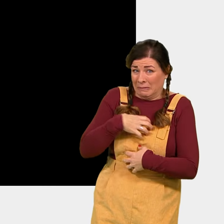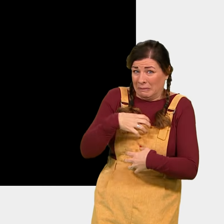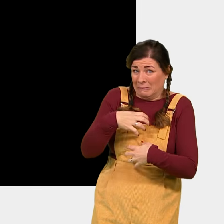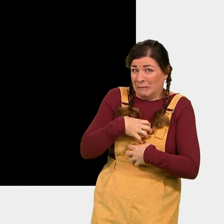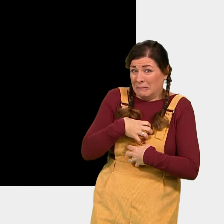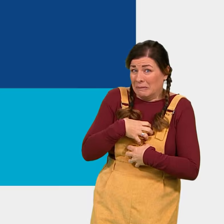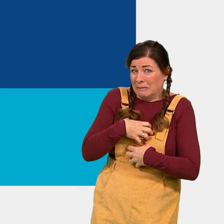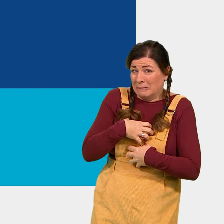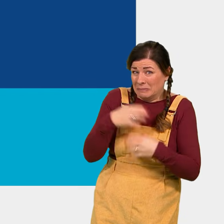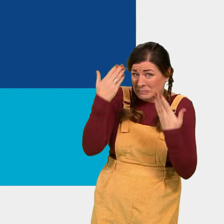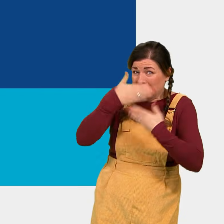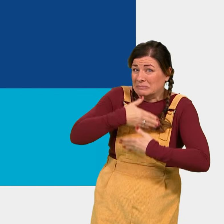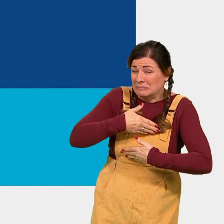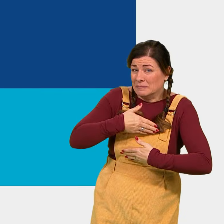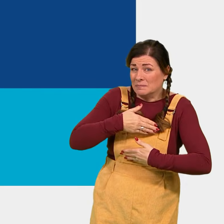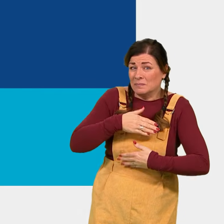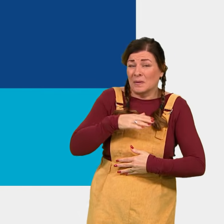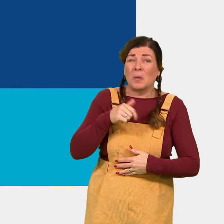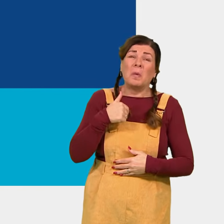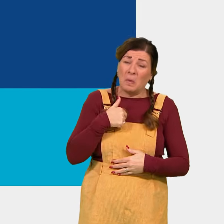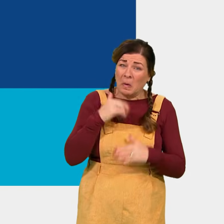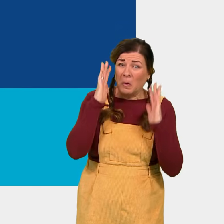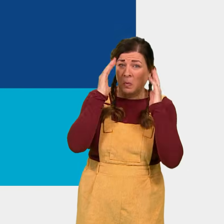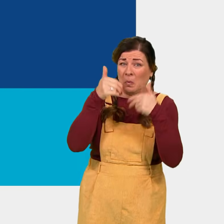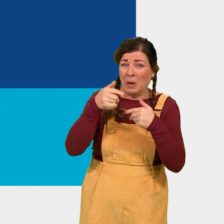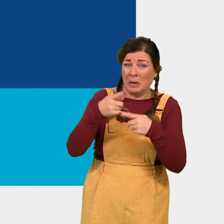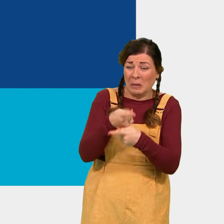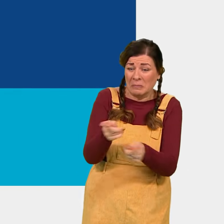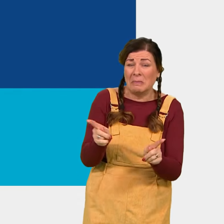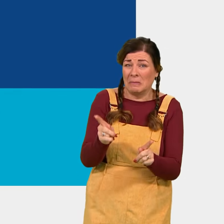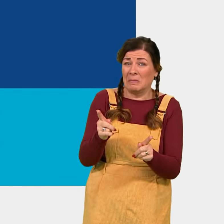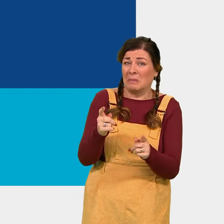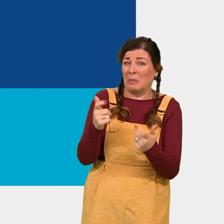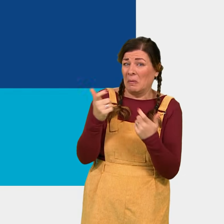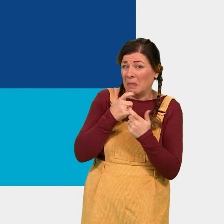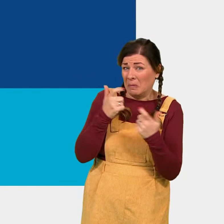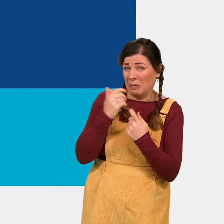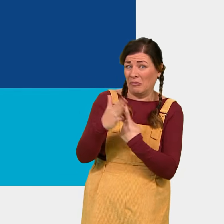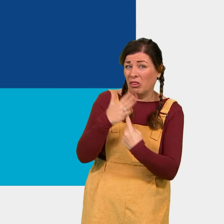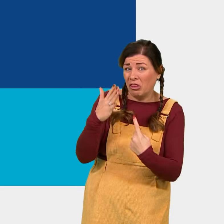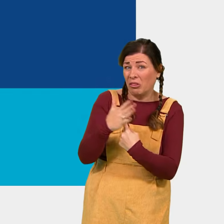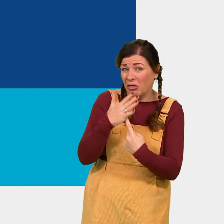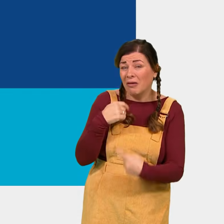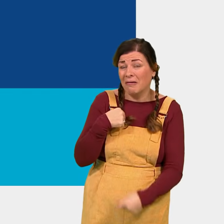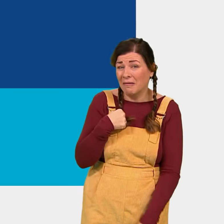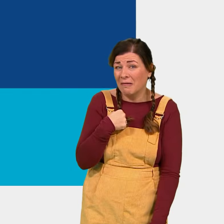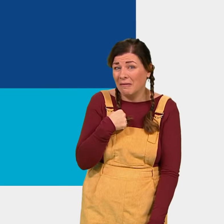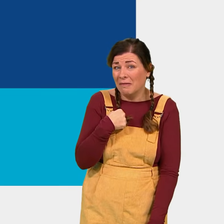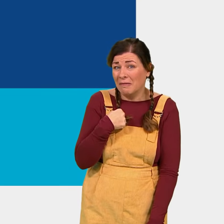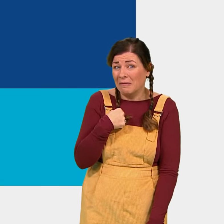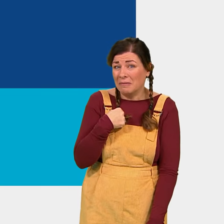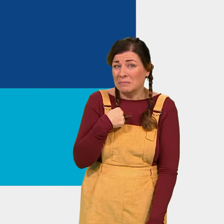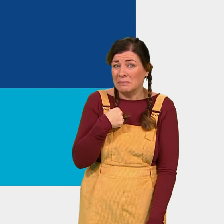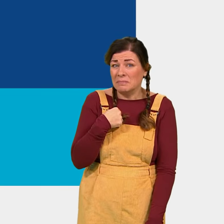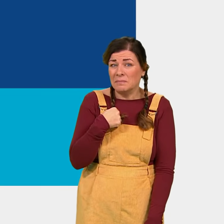medda Bolgi. Roedd e'n poeni byddai ffrindiau yn chwerthin am ei ben am fod ofn